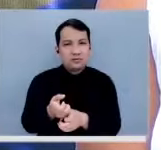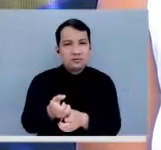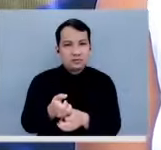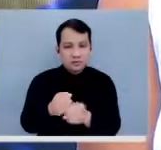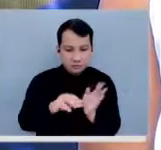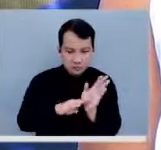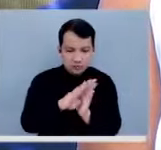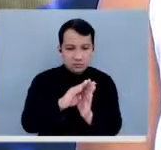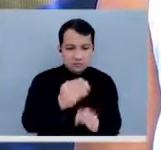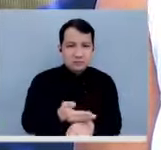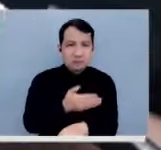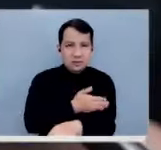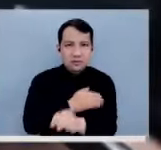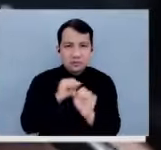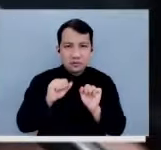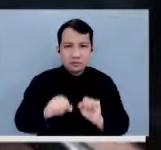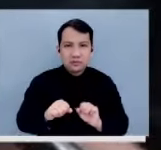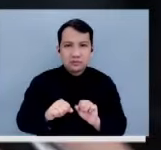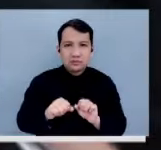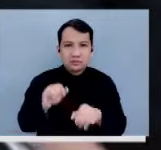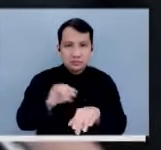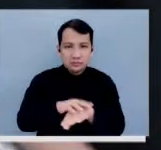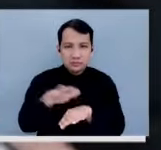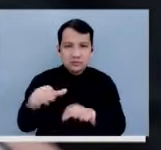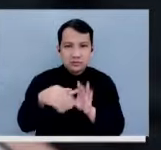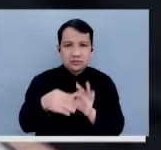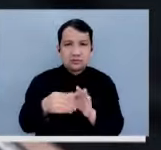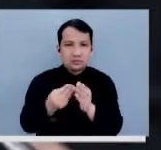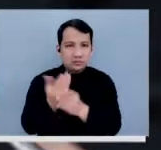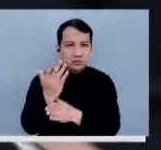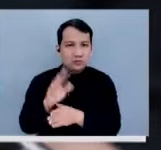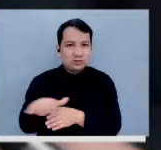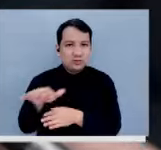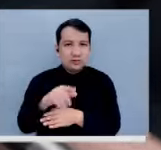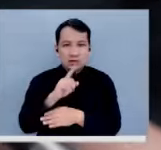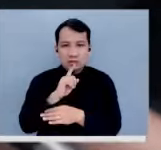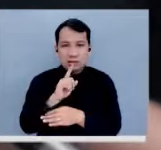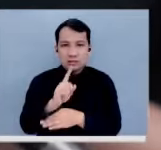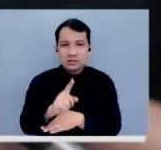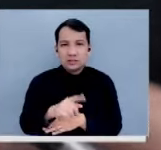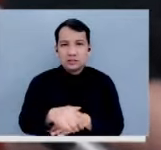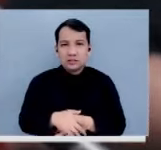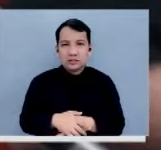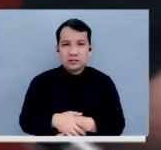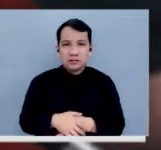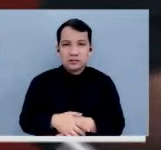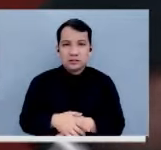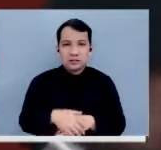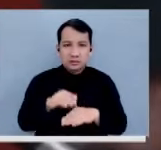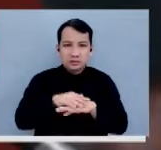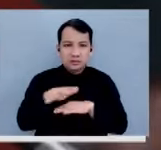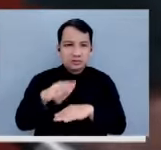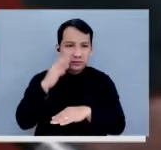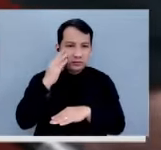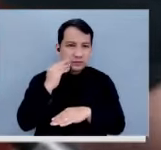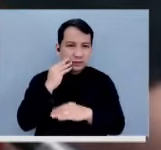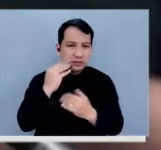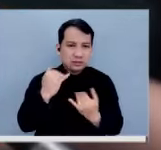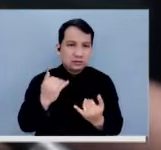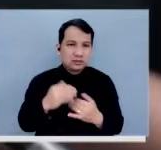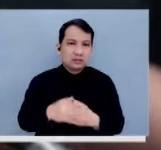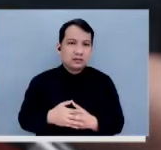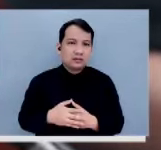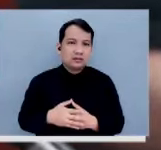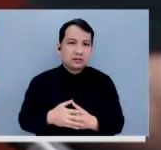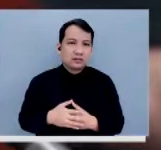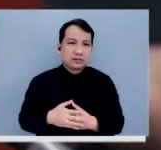And then, yung mga influences namin, nag-grow din. So, siguro, mas experienced na kami in a way.